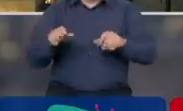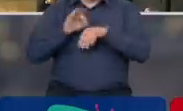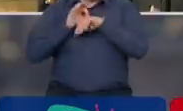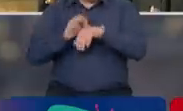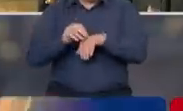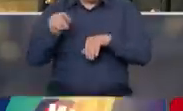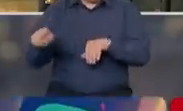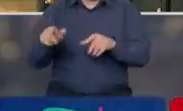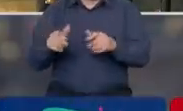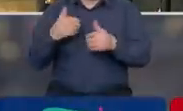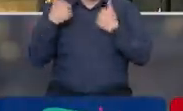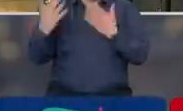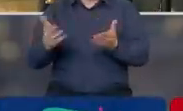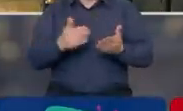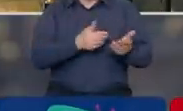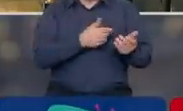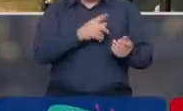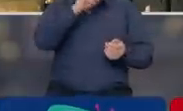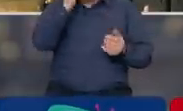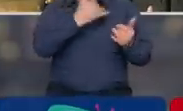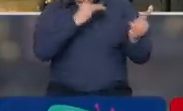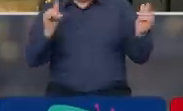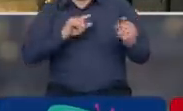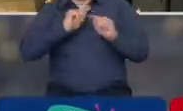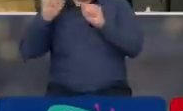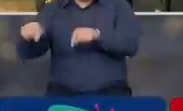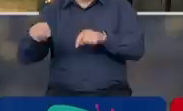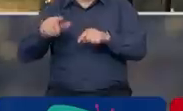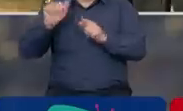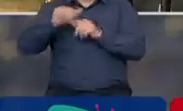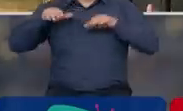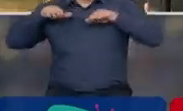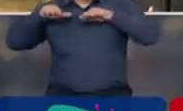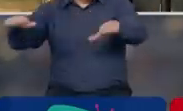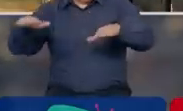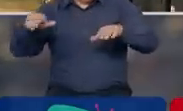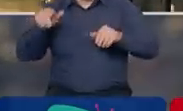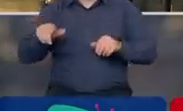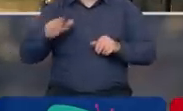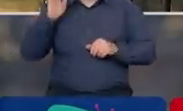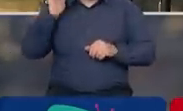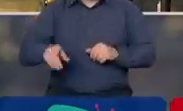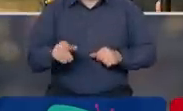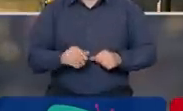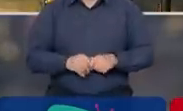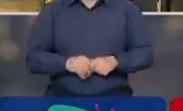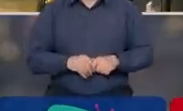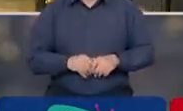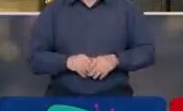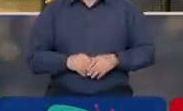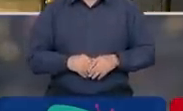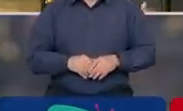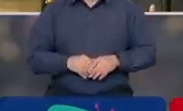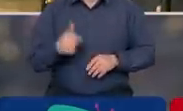wzmocnienie tych sił które walczą z tym pożarem z powietrza bo jak pan minister powiedziała wszyscy mamy tego świadomość